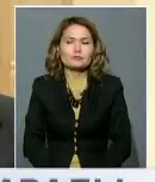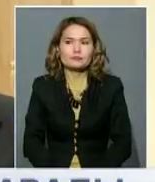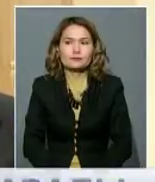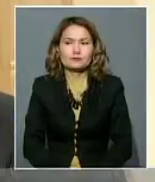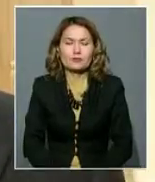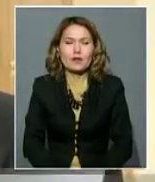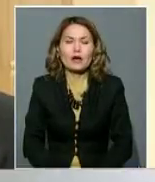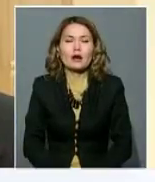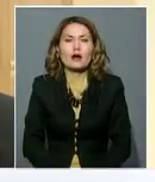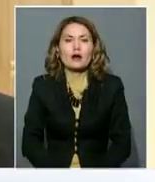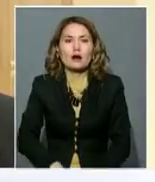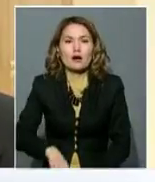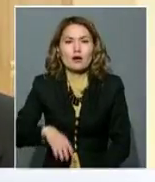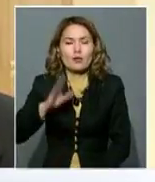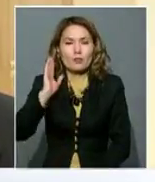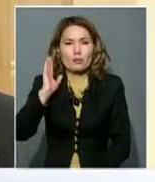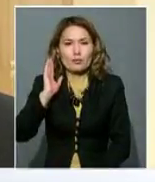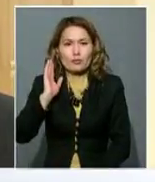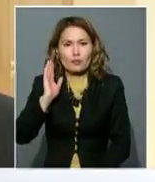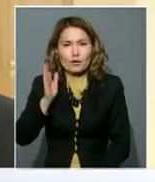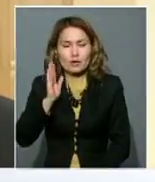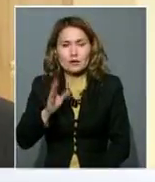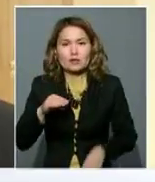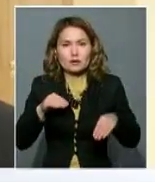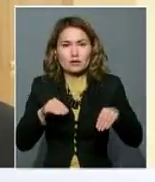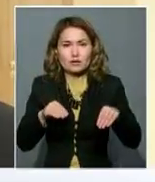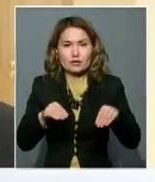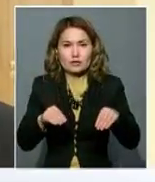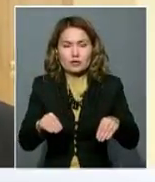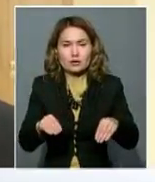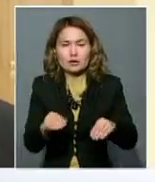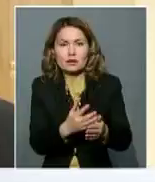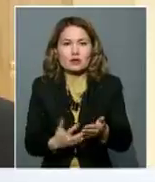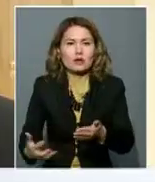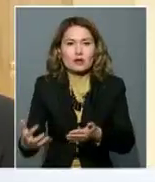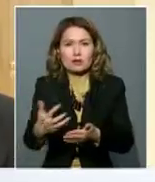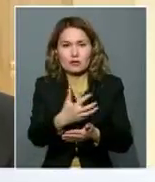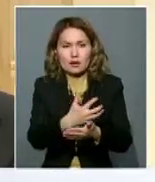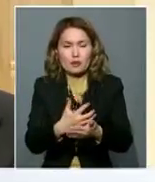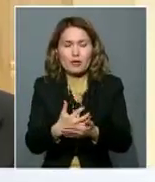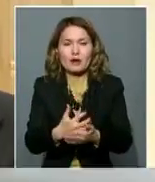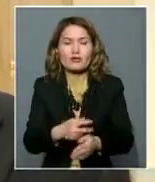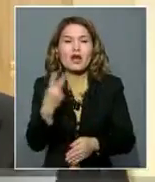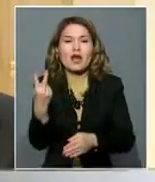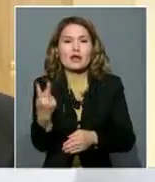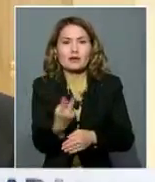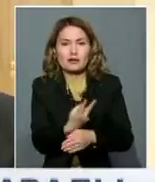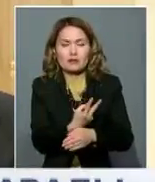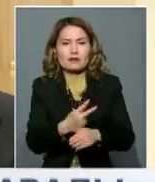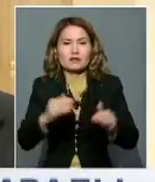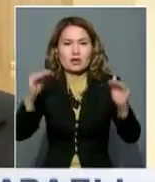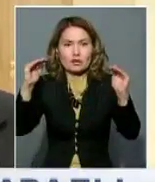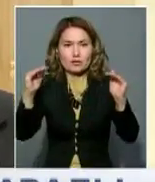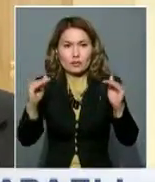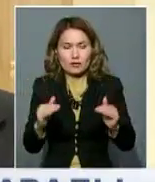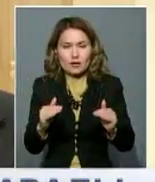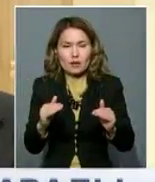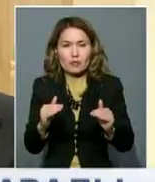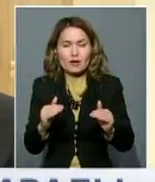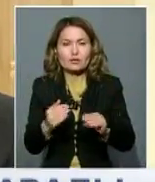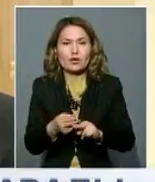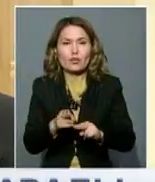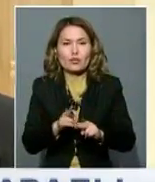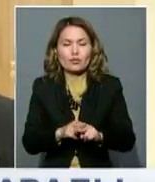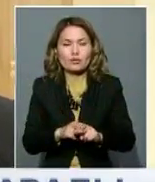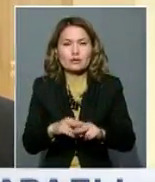Өнімін өндірудің өзі 2 есе төмендеді 90-шы жылдан бері. Жайылымды 100 миллионға гектарлық